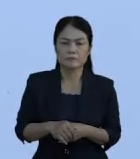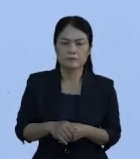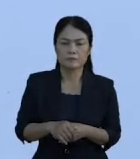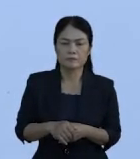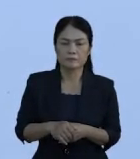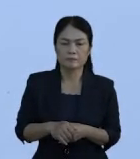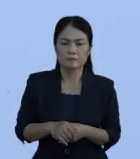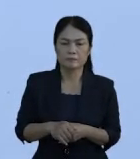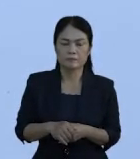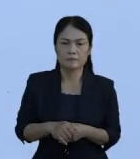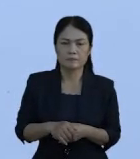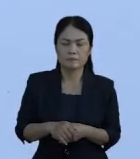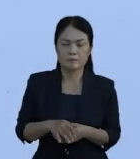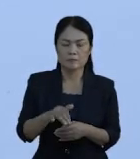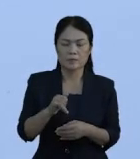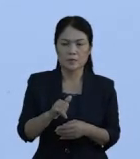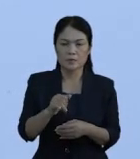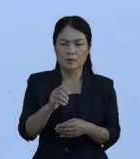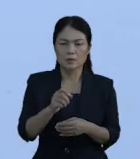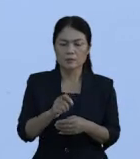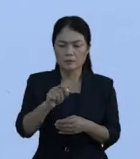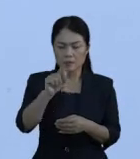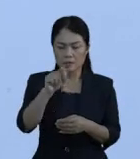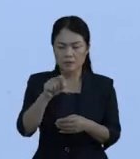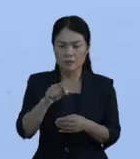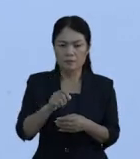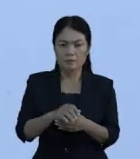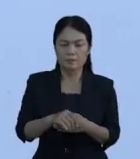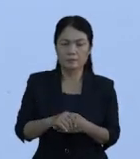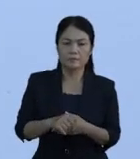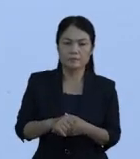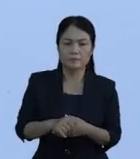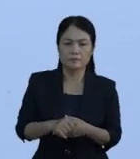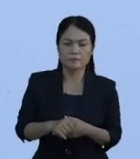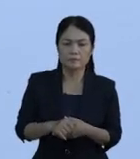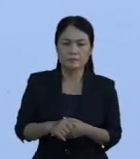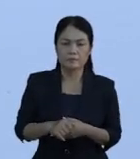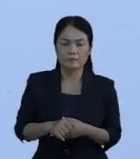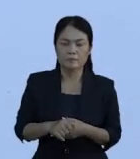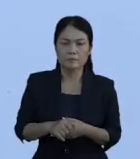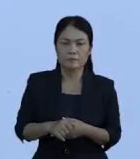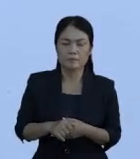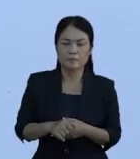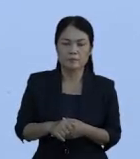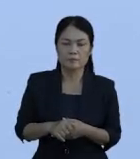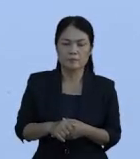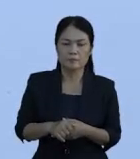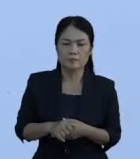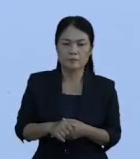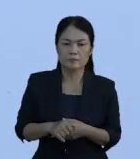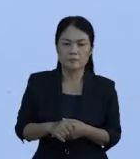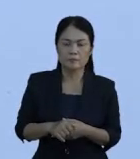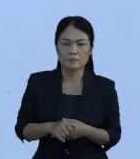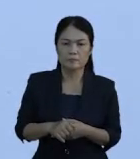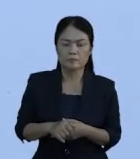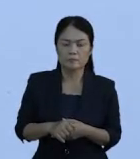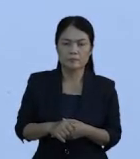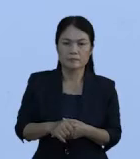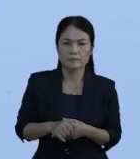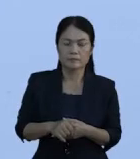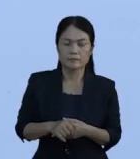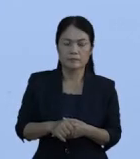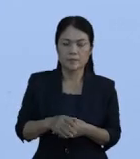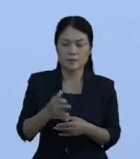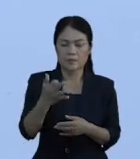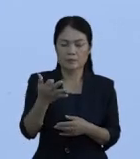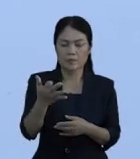vía thật nơi cái này là con á và chẳng cái này cứ lấy prám lấy mang con lấy prám phần